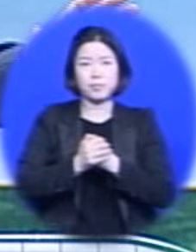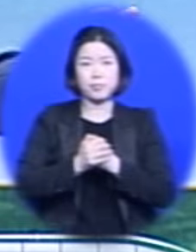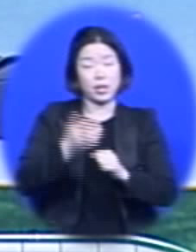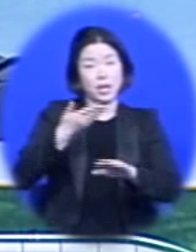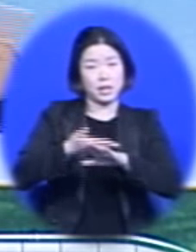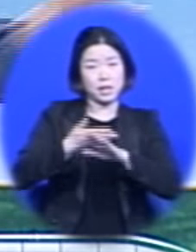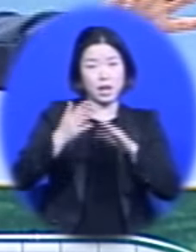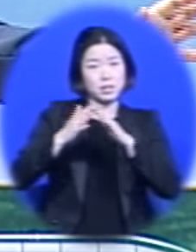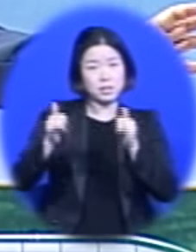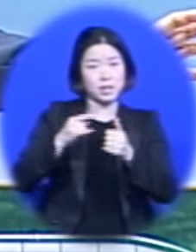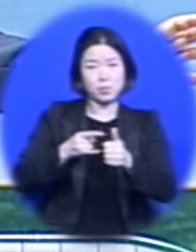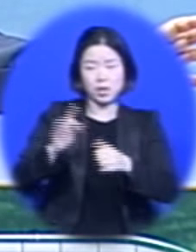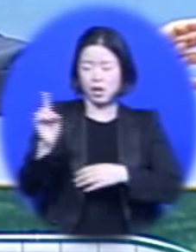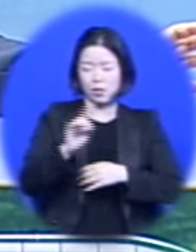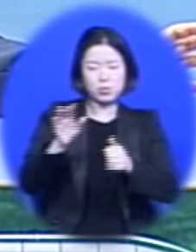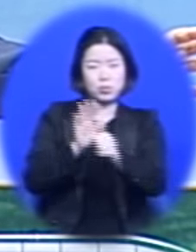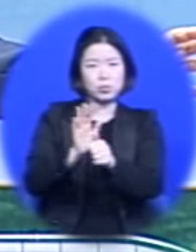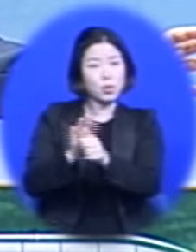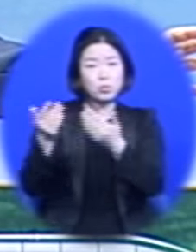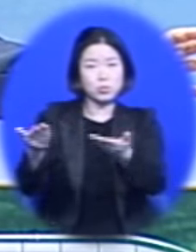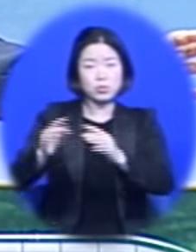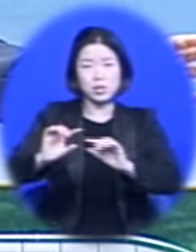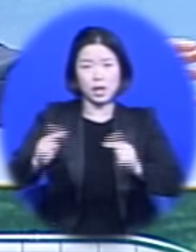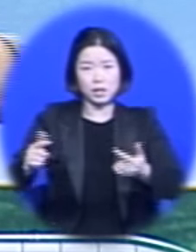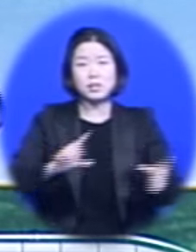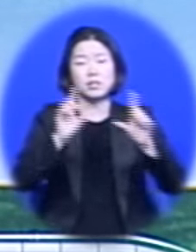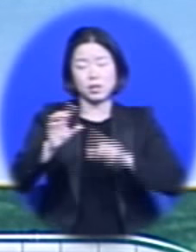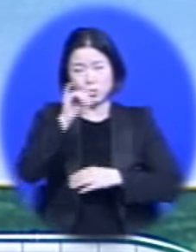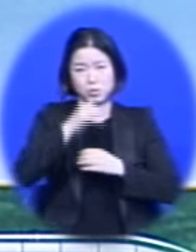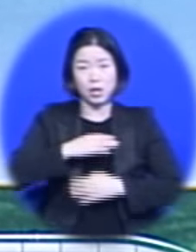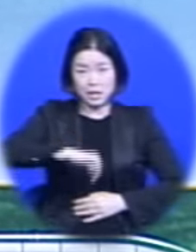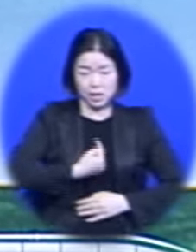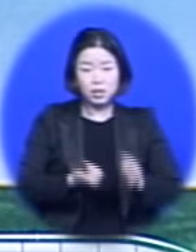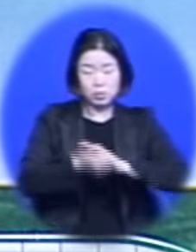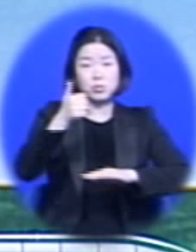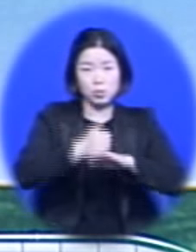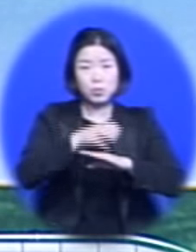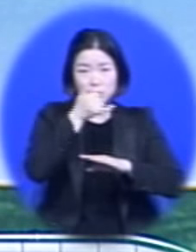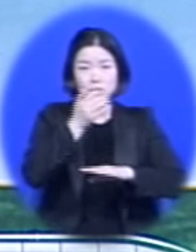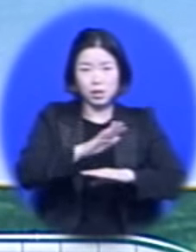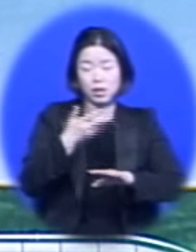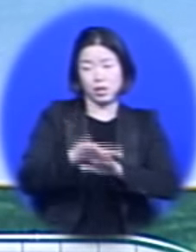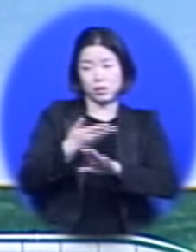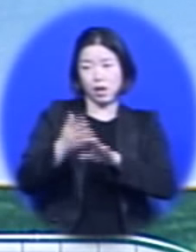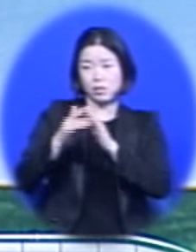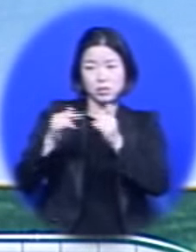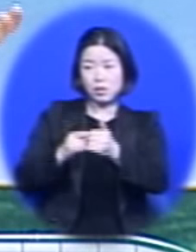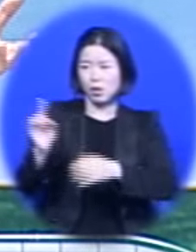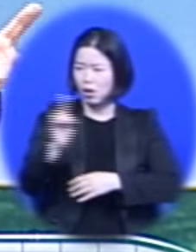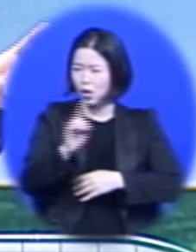다른 사람에게는 아무런 도움이 안 되는 삶을 사는 겁니다. 자기는 성공을 했는데 다른 사람에게는